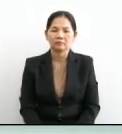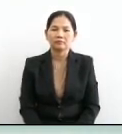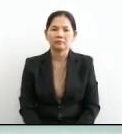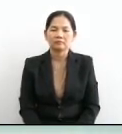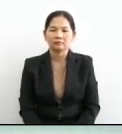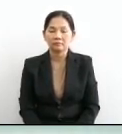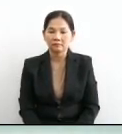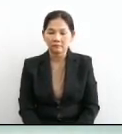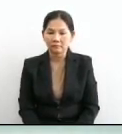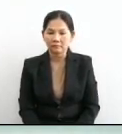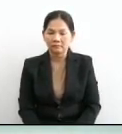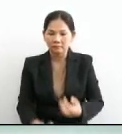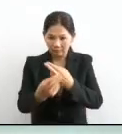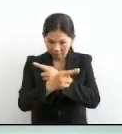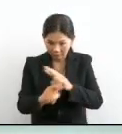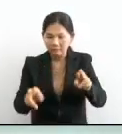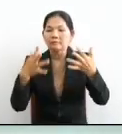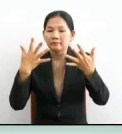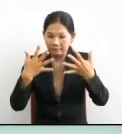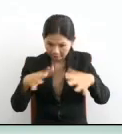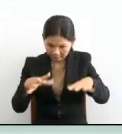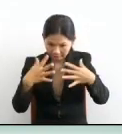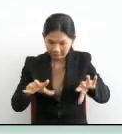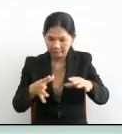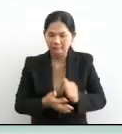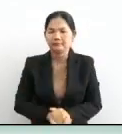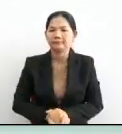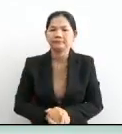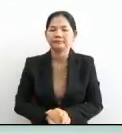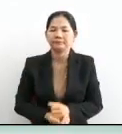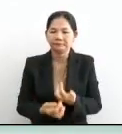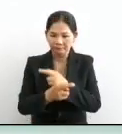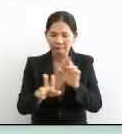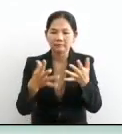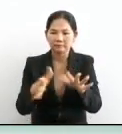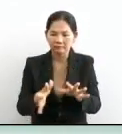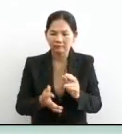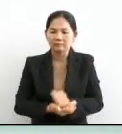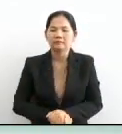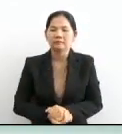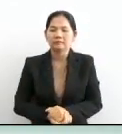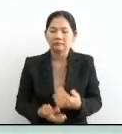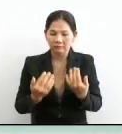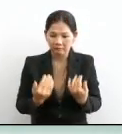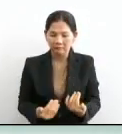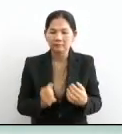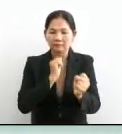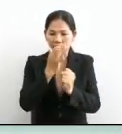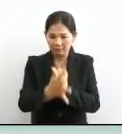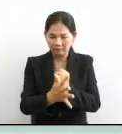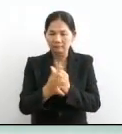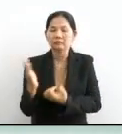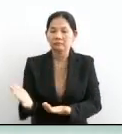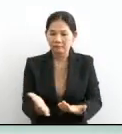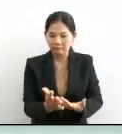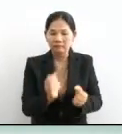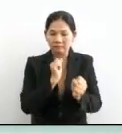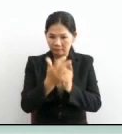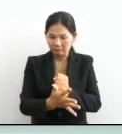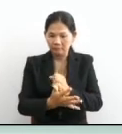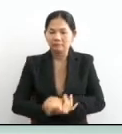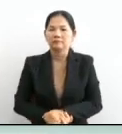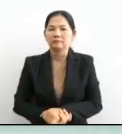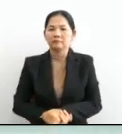chẳng chẳng con tìm rồi rồi hai nó con á chà bữa tìm rồi rồi hai ឥឡូវយើងចាប់ផ្ដើមទាំងអស់គ្នាណាកូន